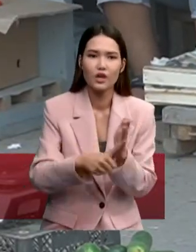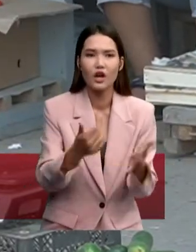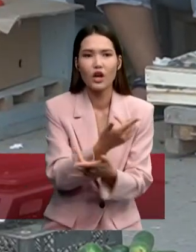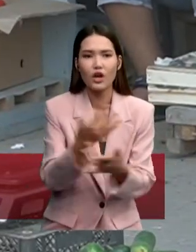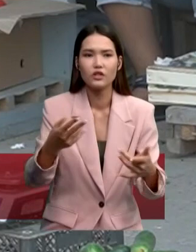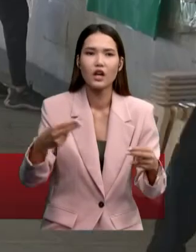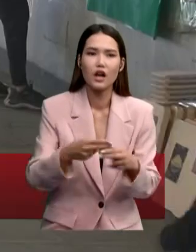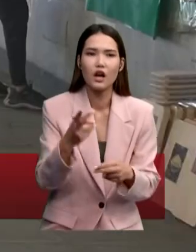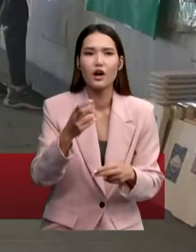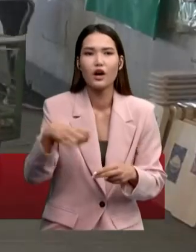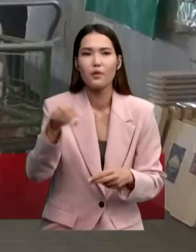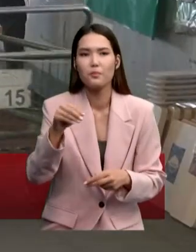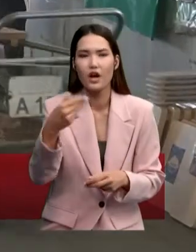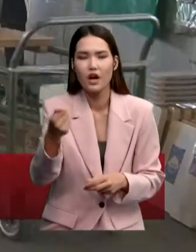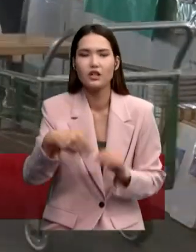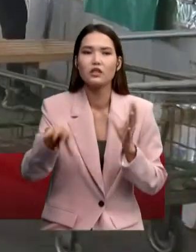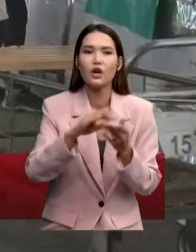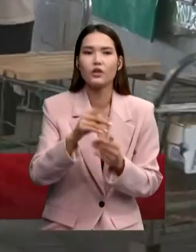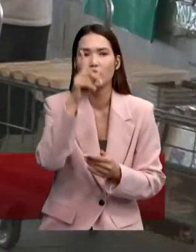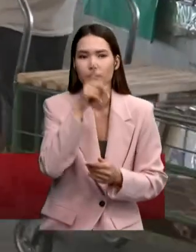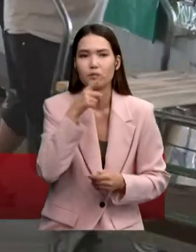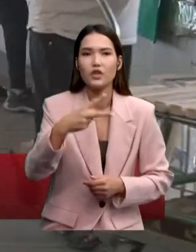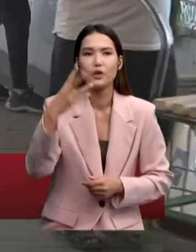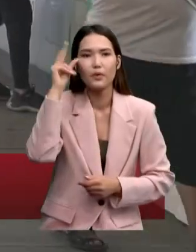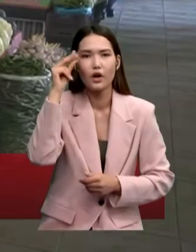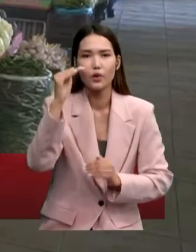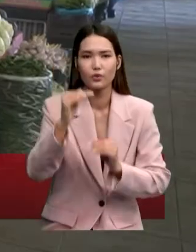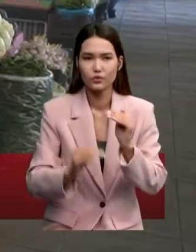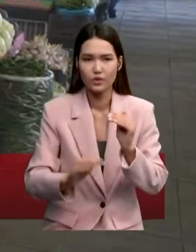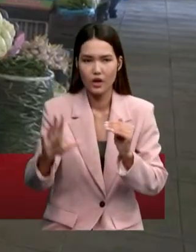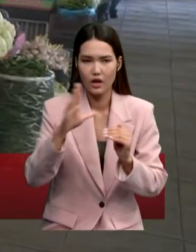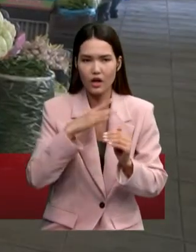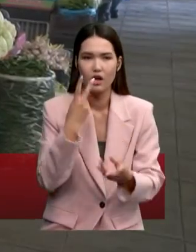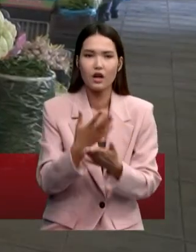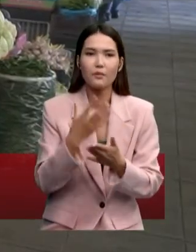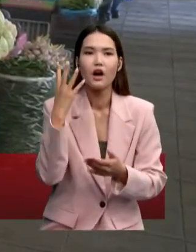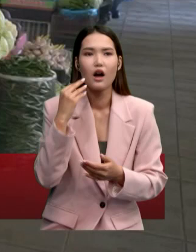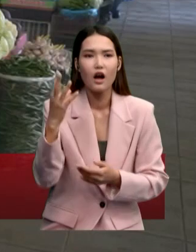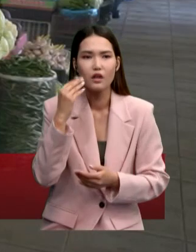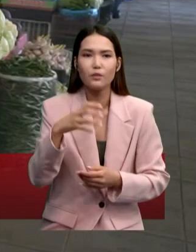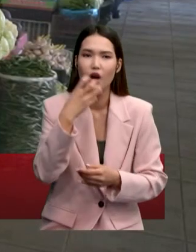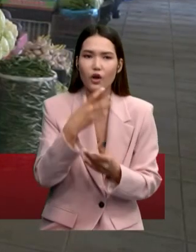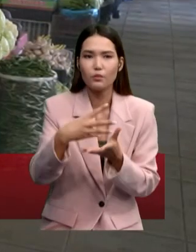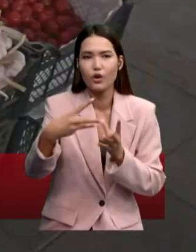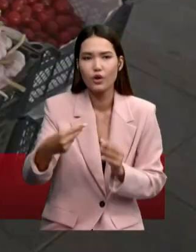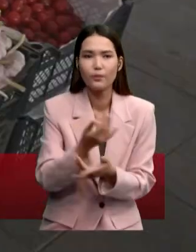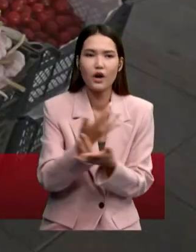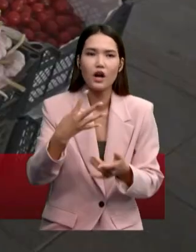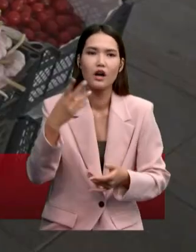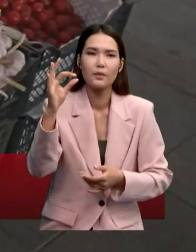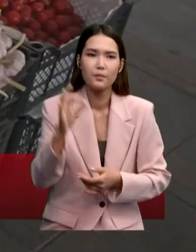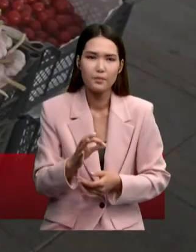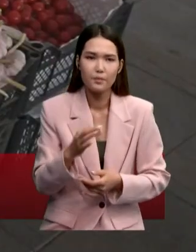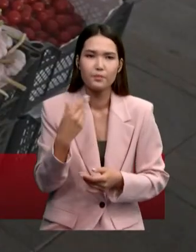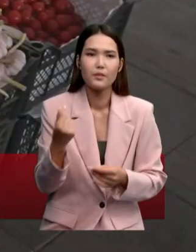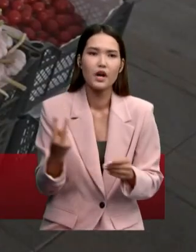кедендік баждан босатты. Нәтижесінде бір айда 24 тауардың бағасы түскен. Мәселен, алма мен алмұрт 42% арзандаған, ал балық өнімдері бірден